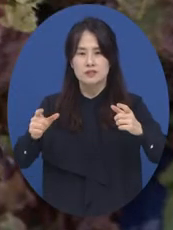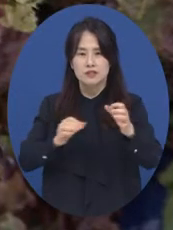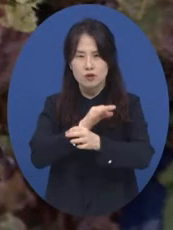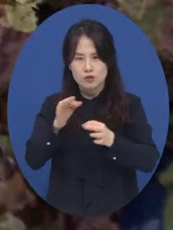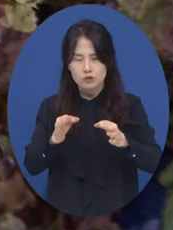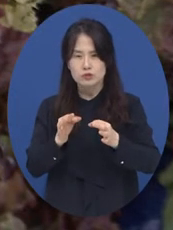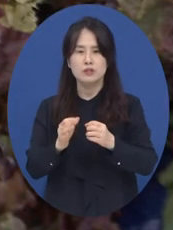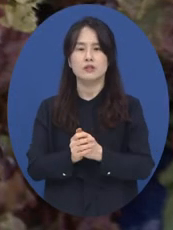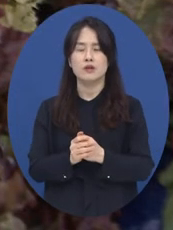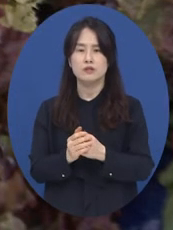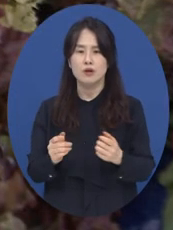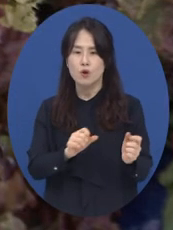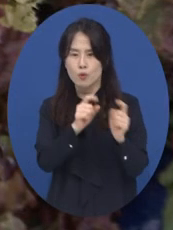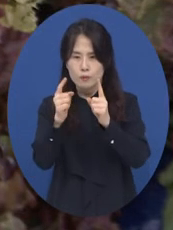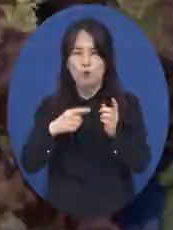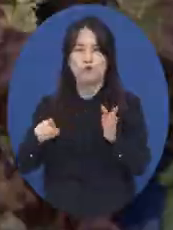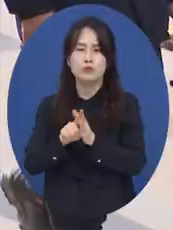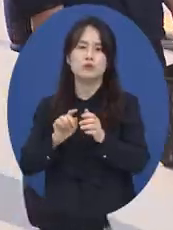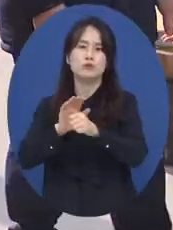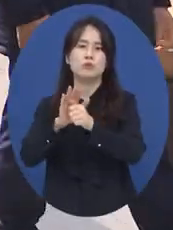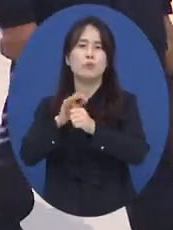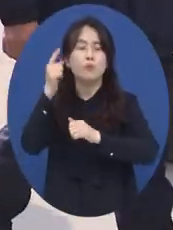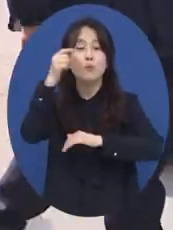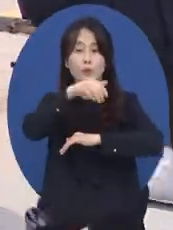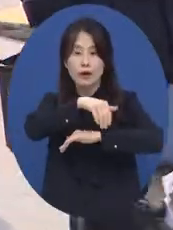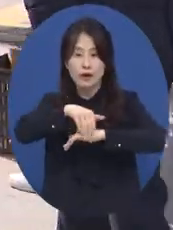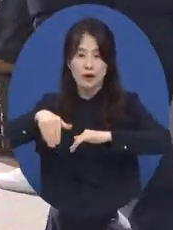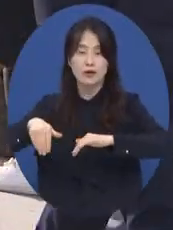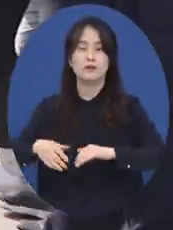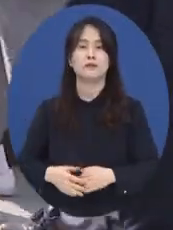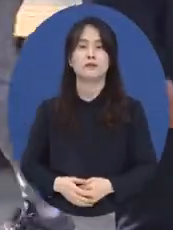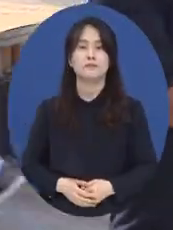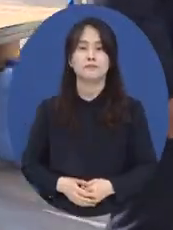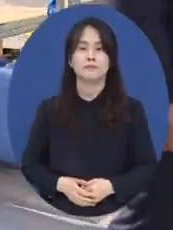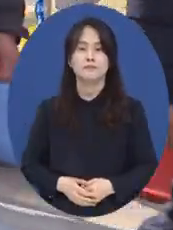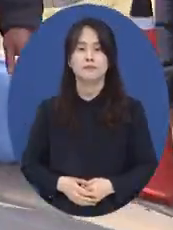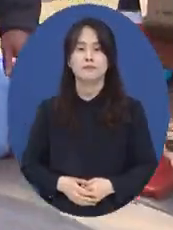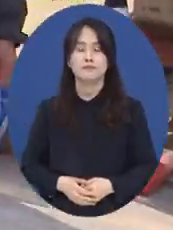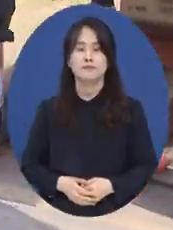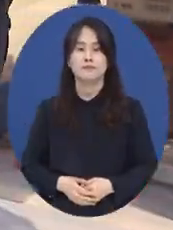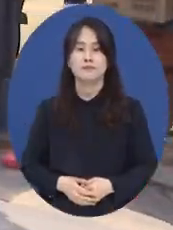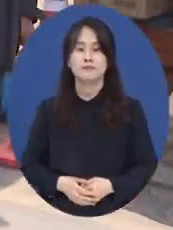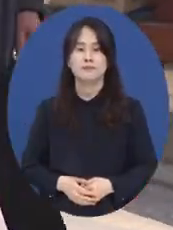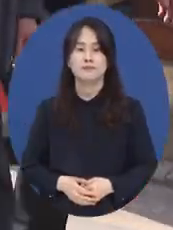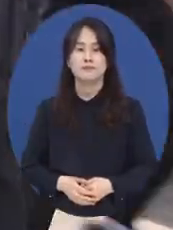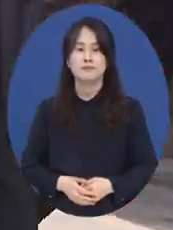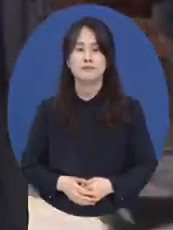상권을 살리기 위한 행보를 이어나가고 있습니다. 경기 슈TV 최창순입니다.